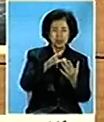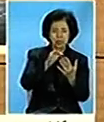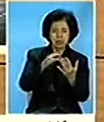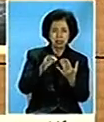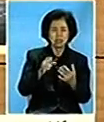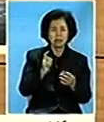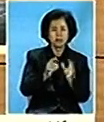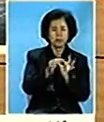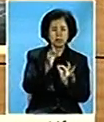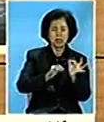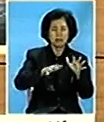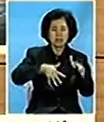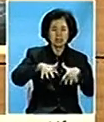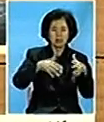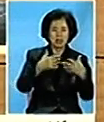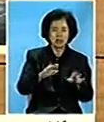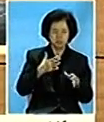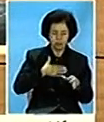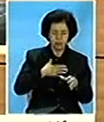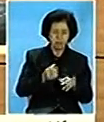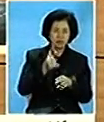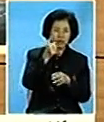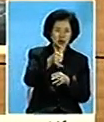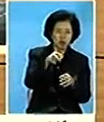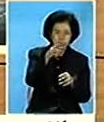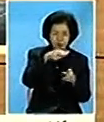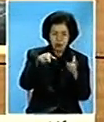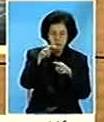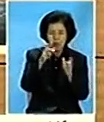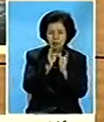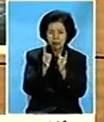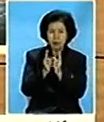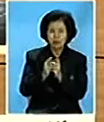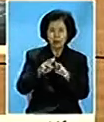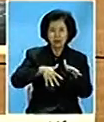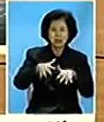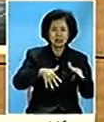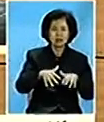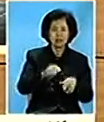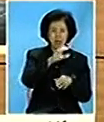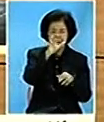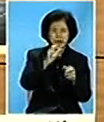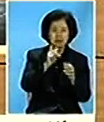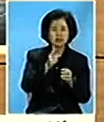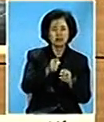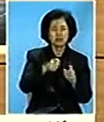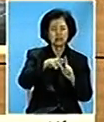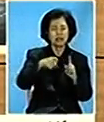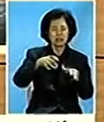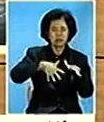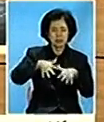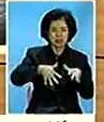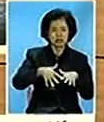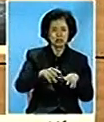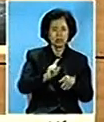ผู้แทนประชาชนแล้วผมก็ได้ลงพื้นที่ตลอดเวลาเพื่อที่จะพบปะพี่น้องฟังปัญหาและความจริงจากพี่น้องประชาชนว่าอะไรบ้าง